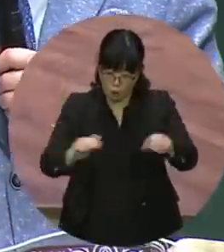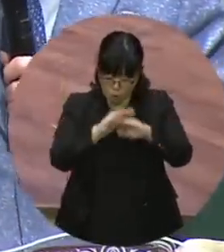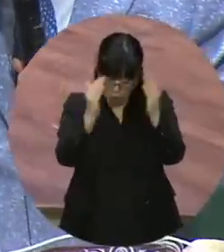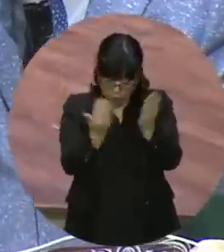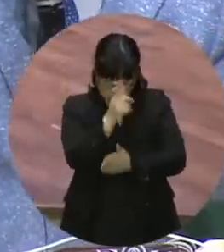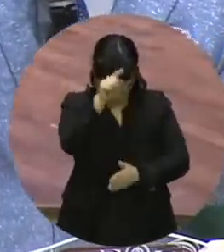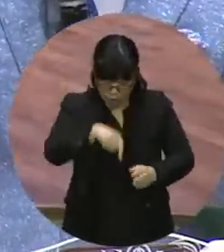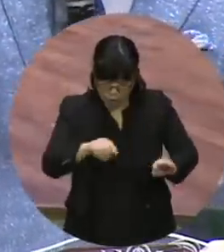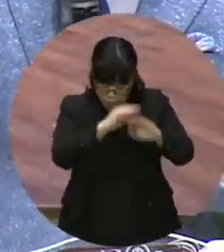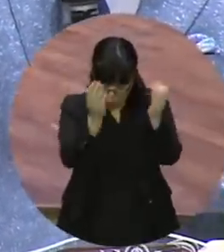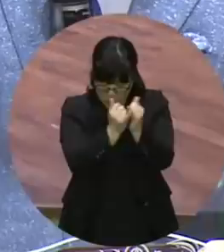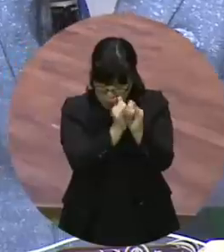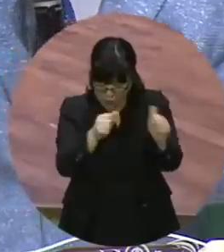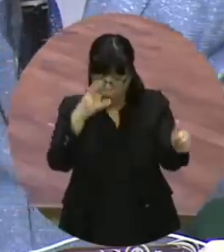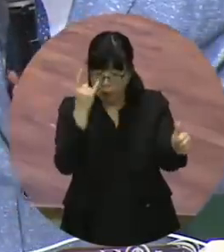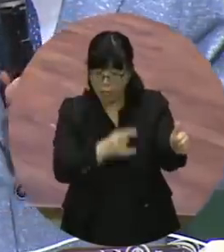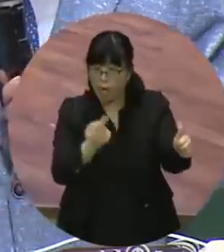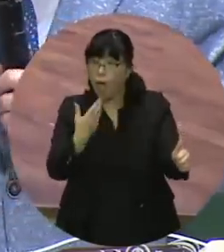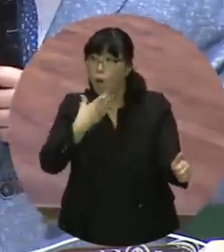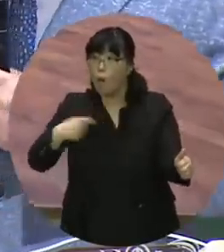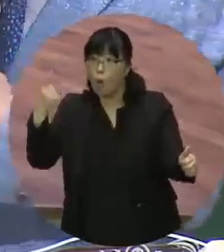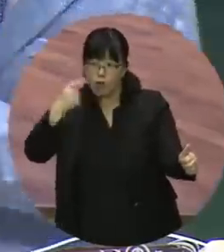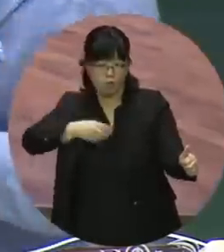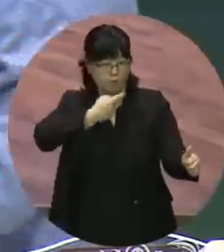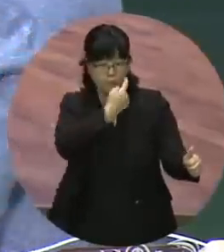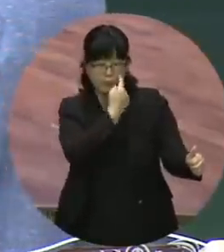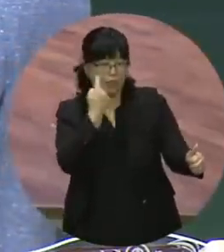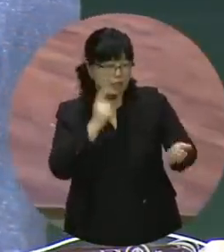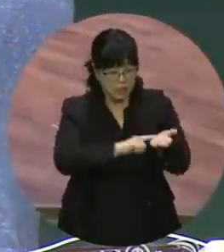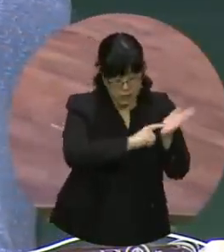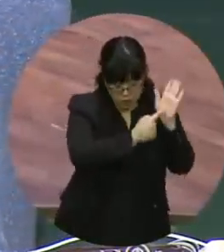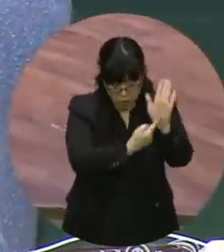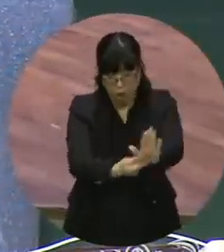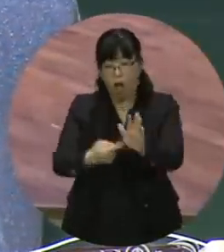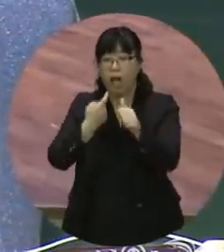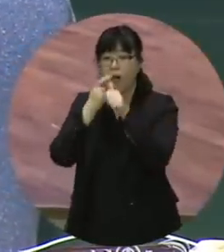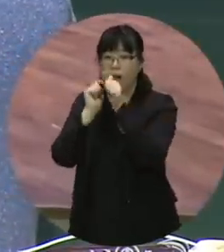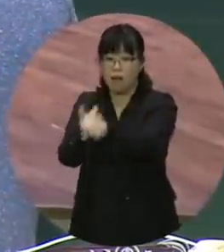만민에게 복음을 전거하라. 요한복음 21장